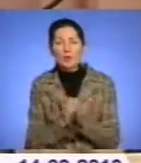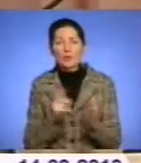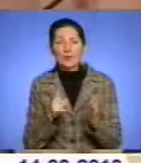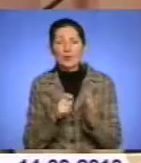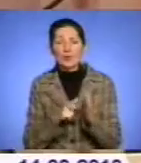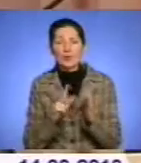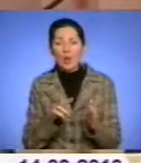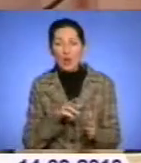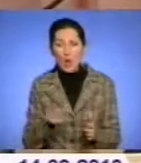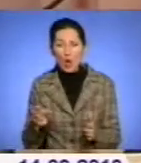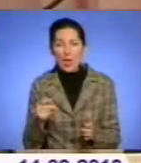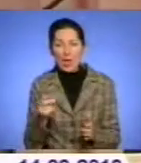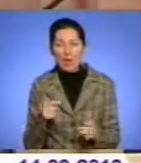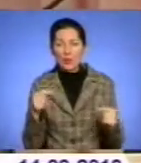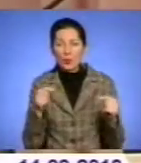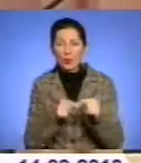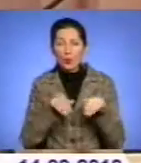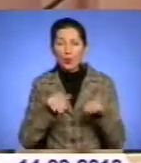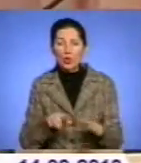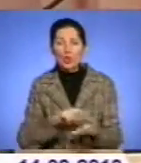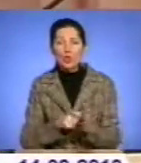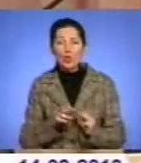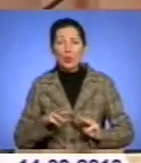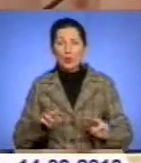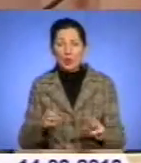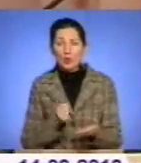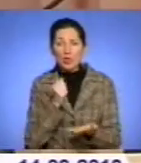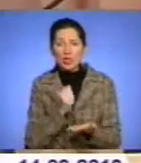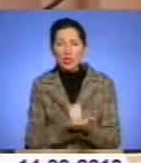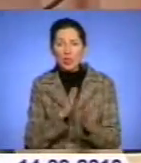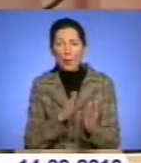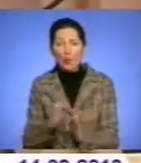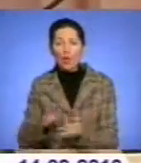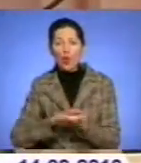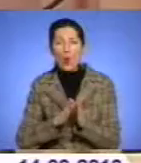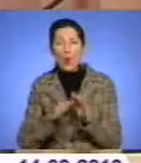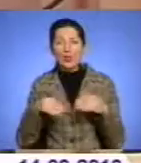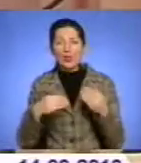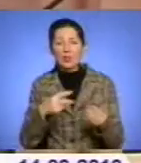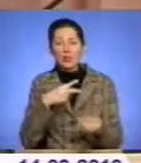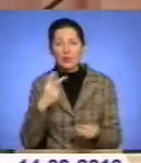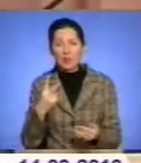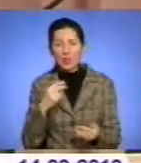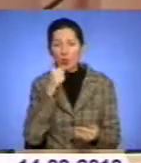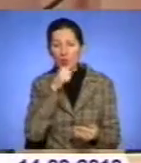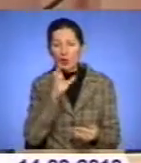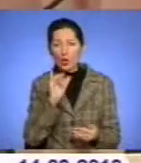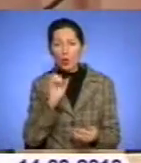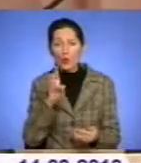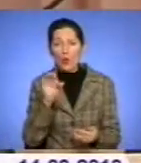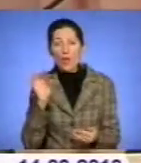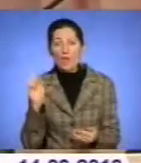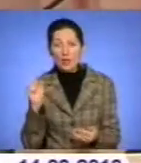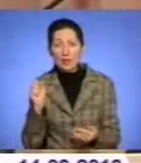гривень відповідно до постанови Кабінету міністрів про затвердження порядку та умов надання в 2012 році субвенції з державного